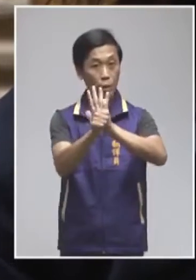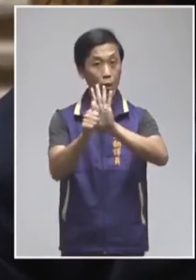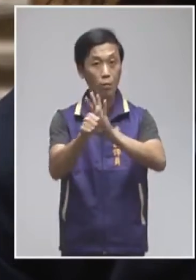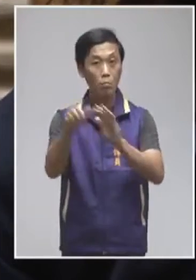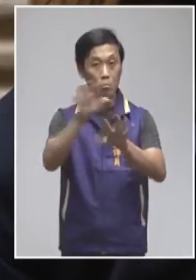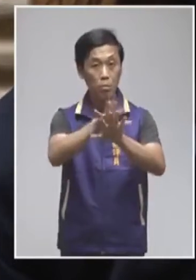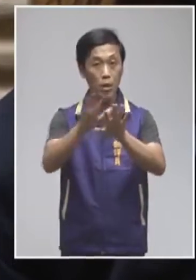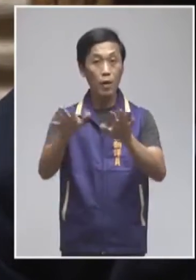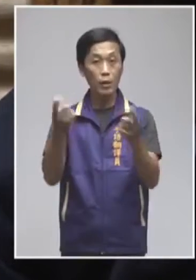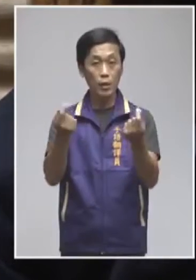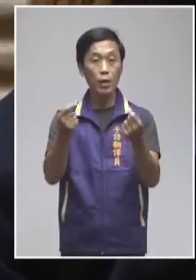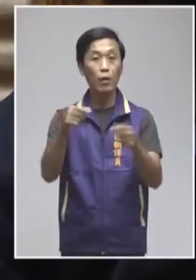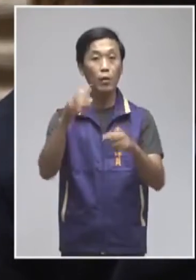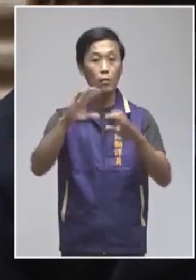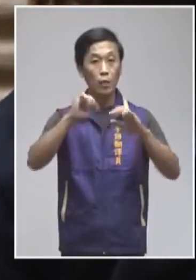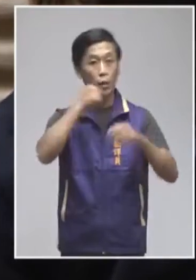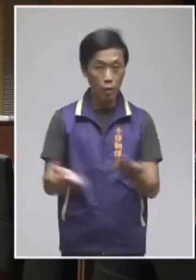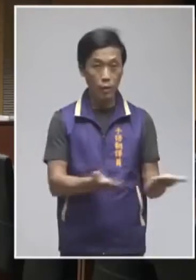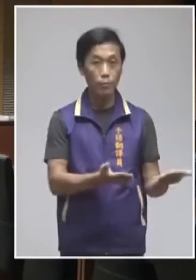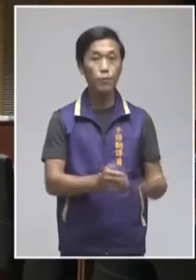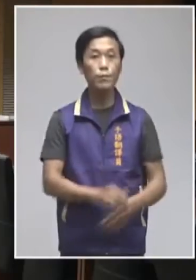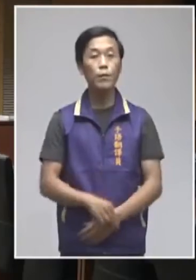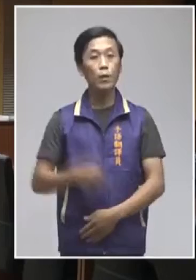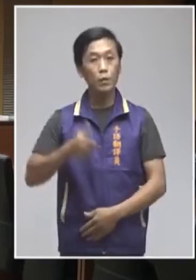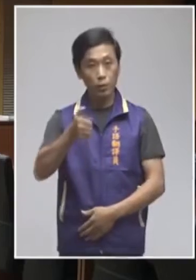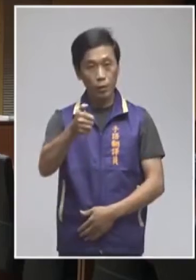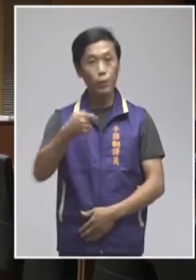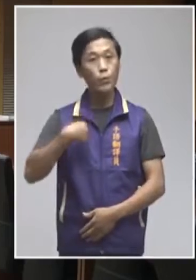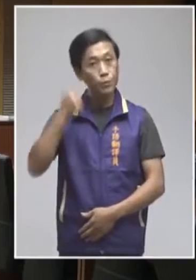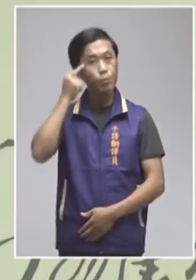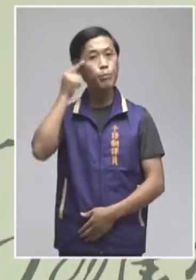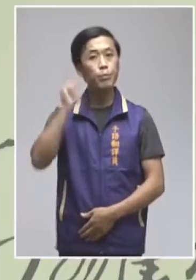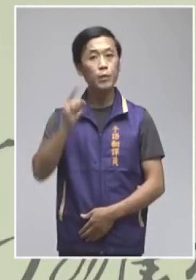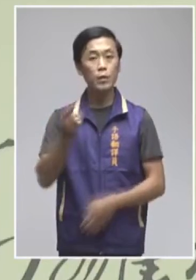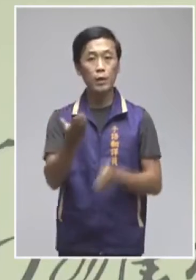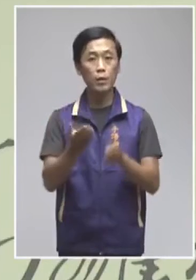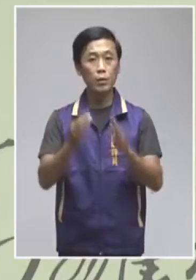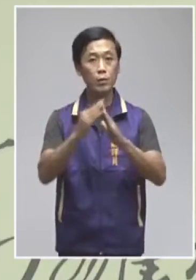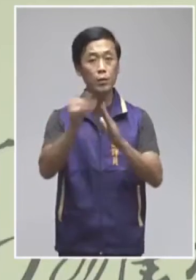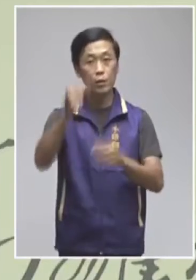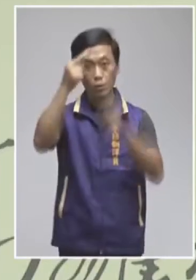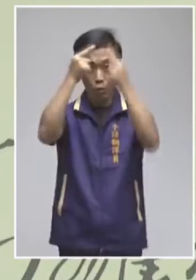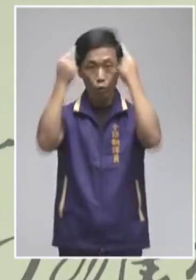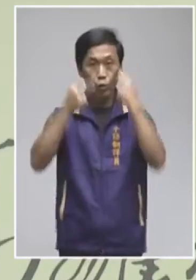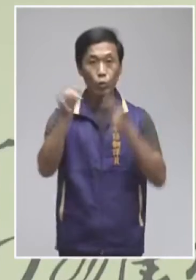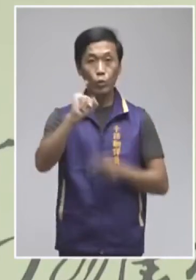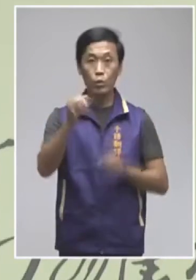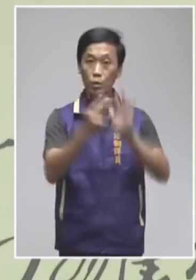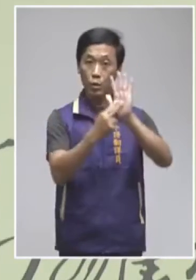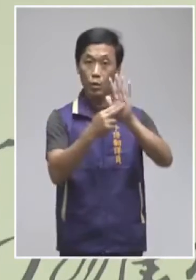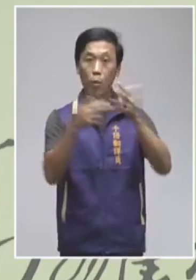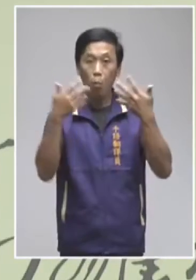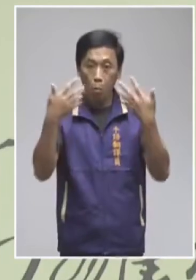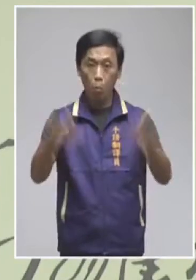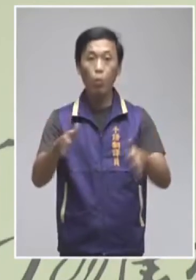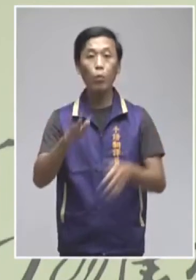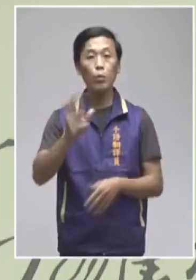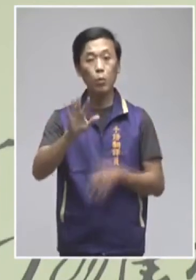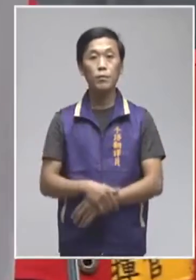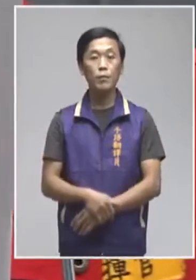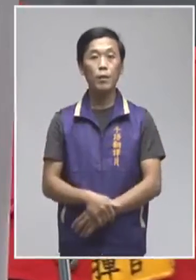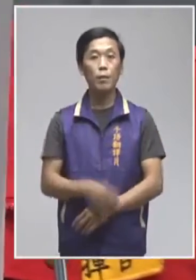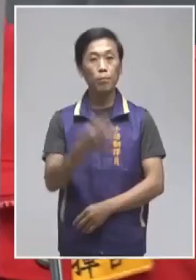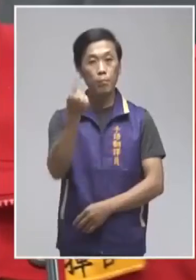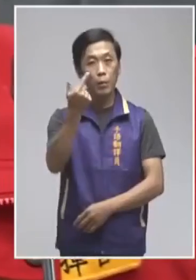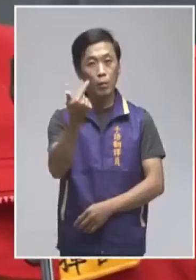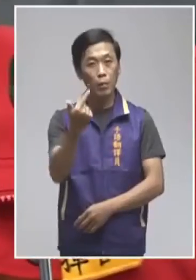文化创意博览会也会在八月登场。 目前全台 BA.2 的威胁逐渐的减少，也因此开始推出了后续的活动以及相